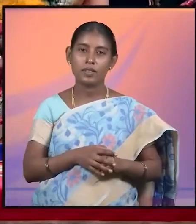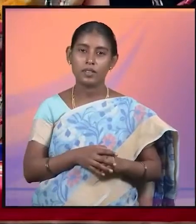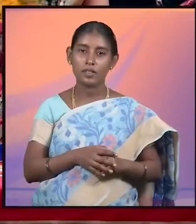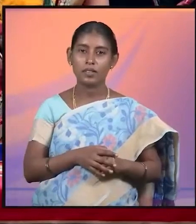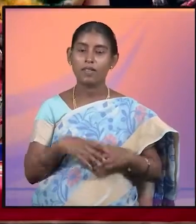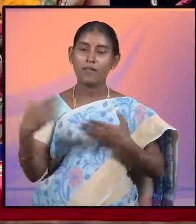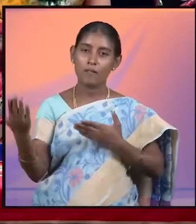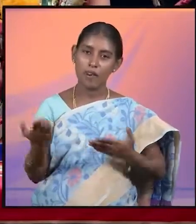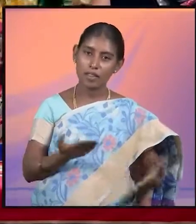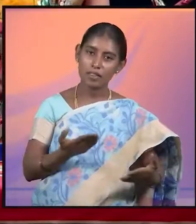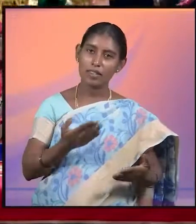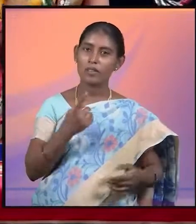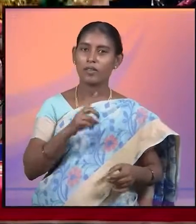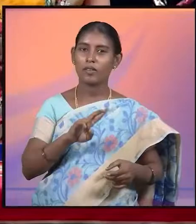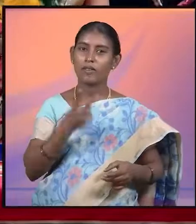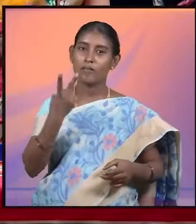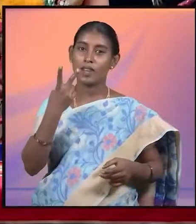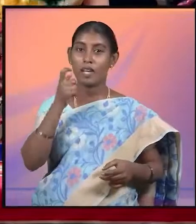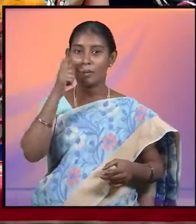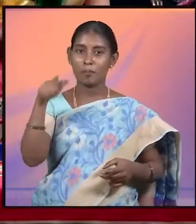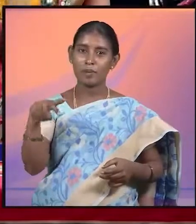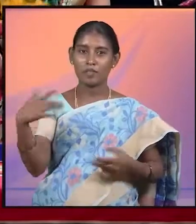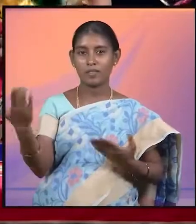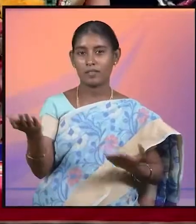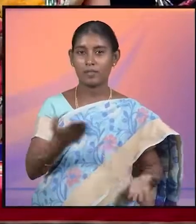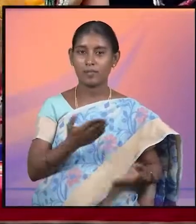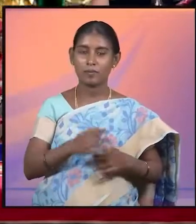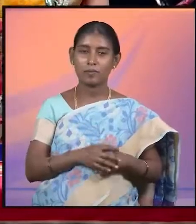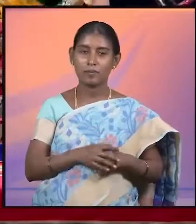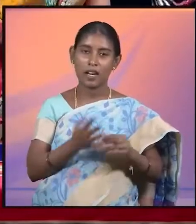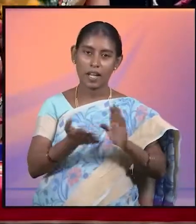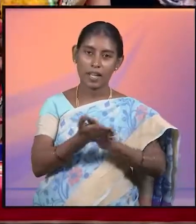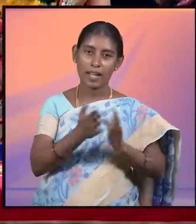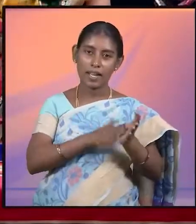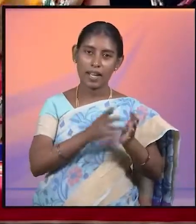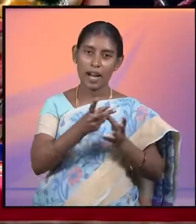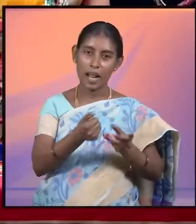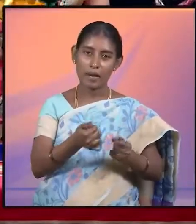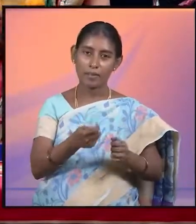வரார் வந்தாரு வந்தாரு பரமதத்தன் கை கால் அலம்பினாரு,